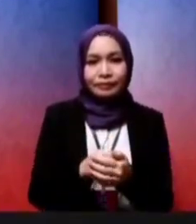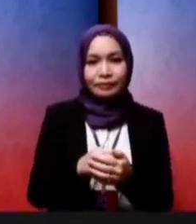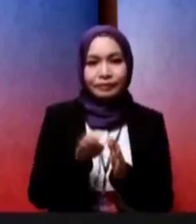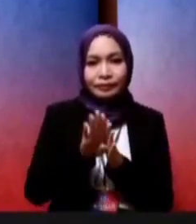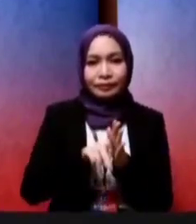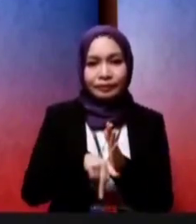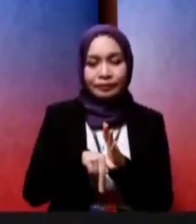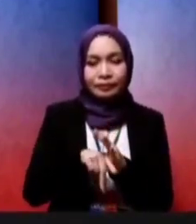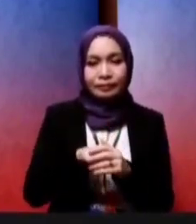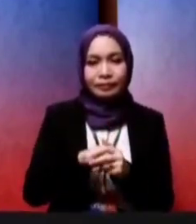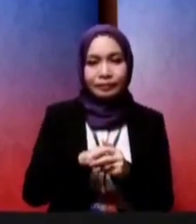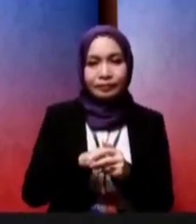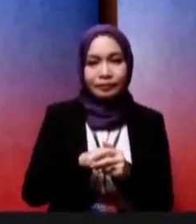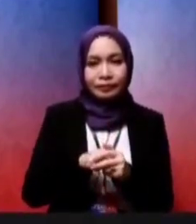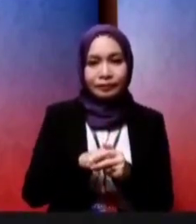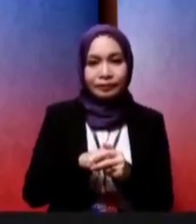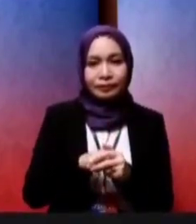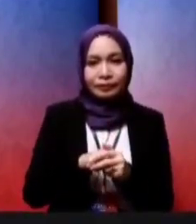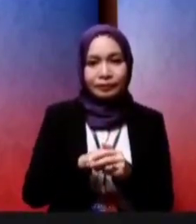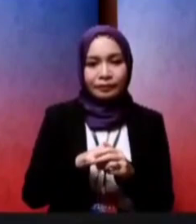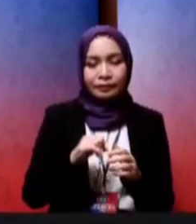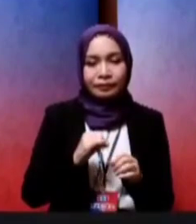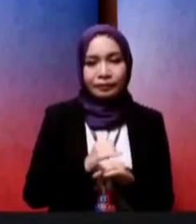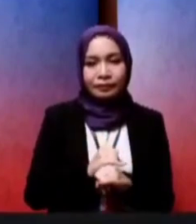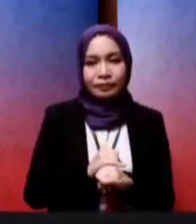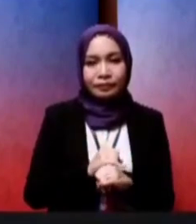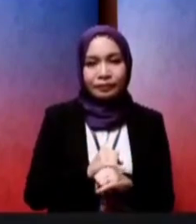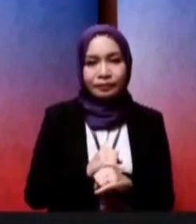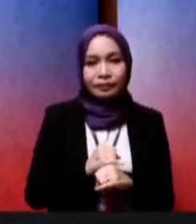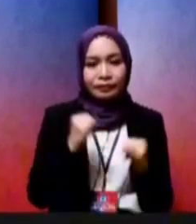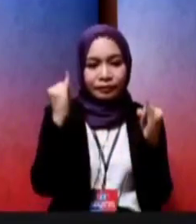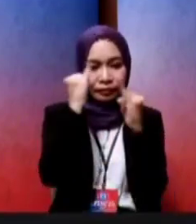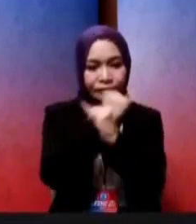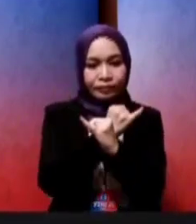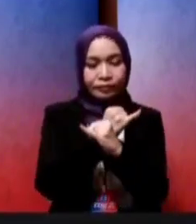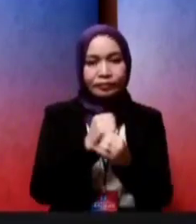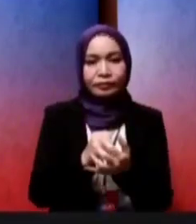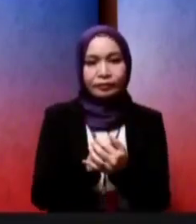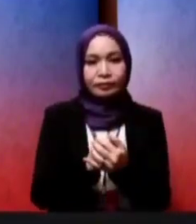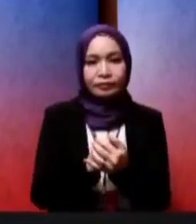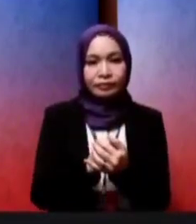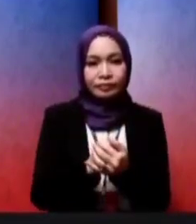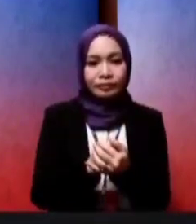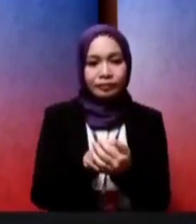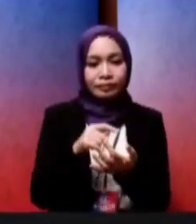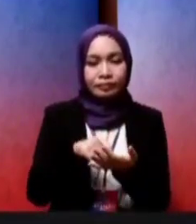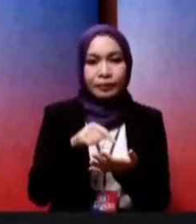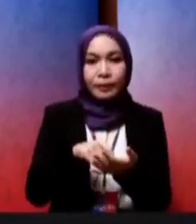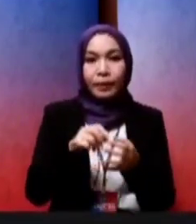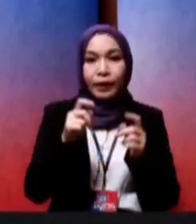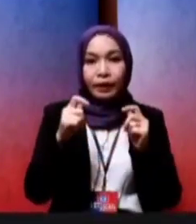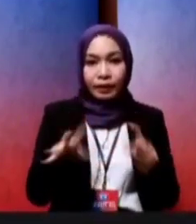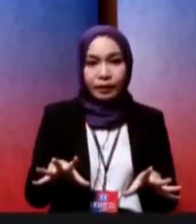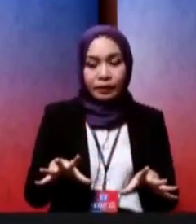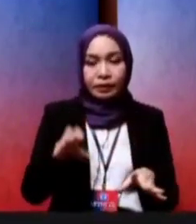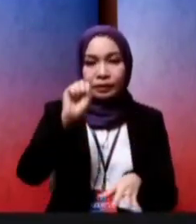syikh Yashid ganushi yang telah ditahan tanpa bicara di umur 82